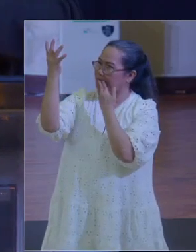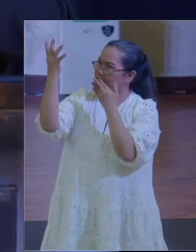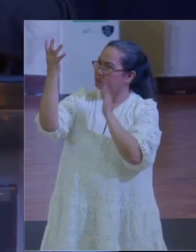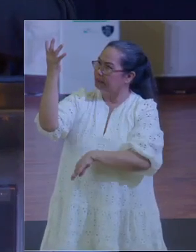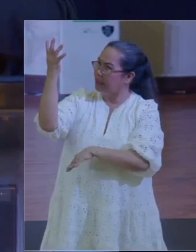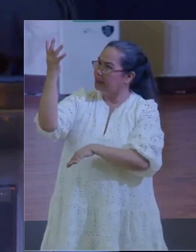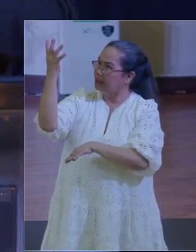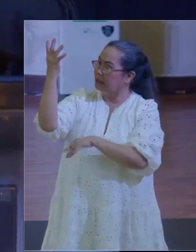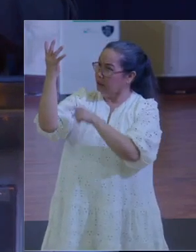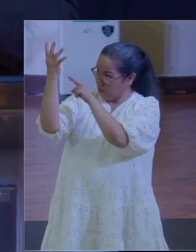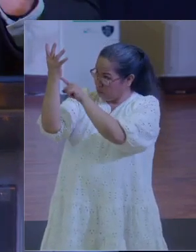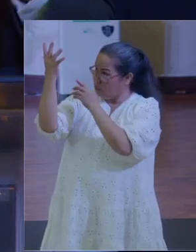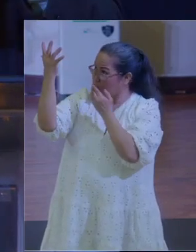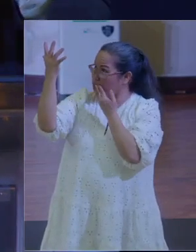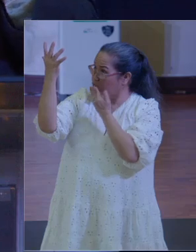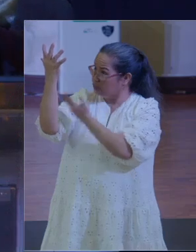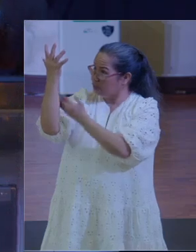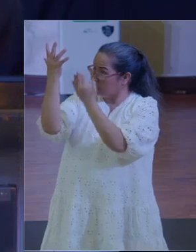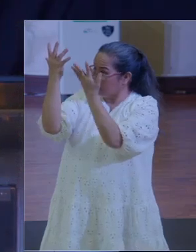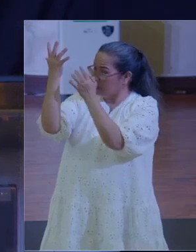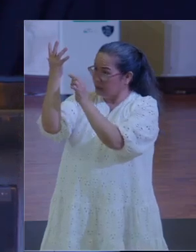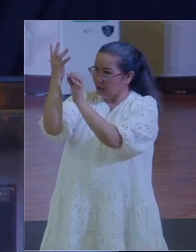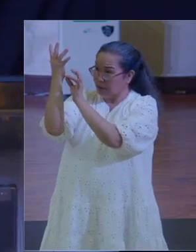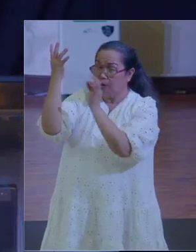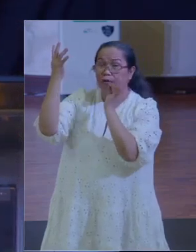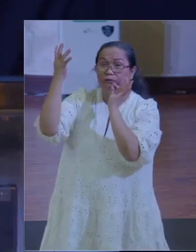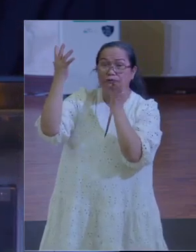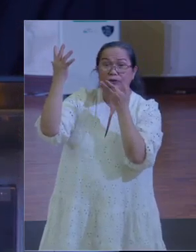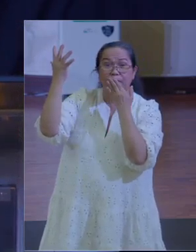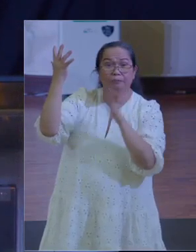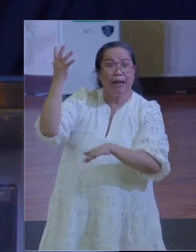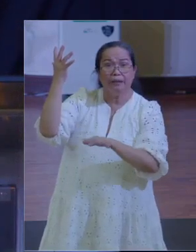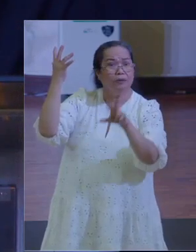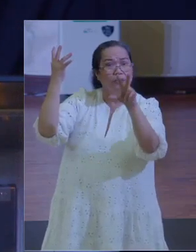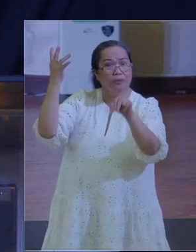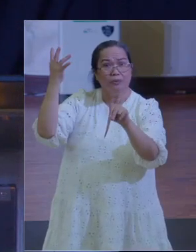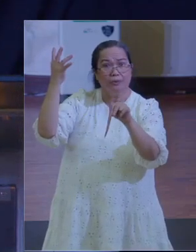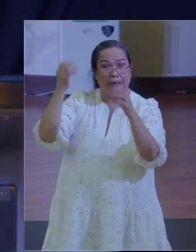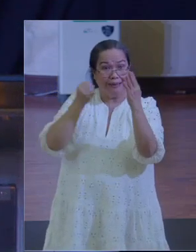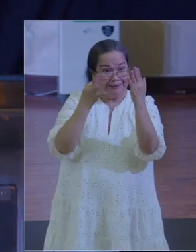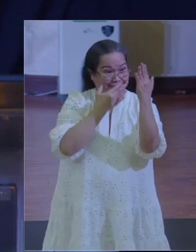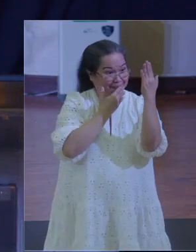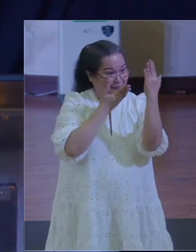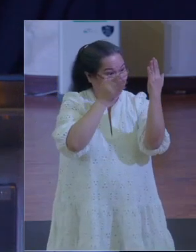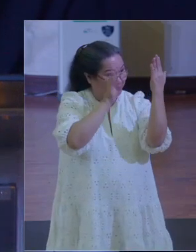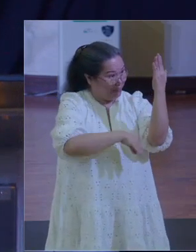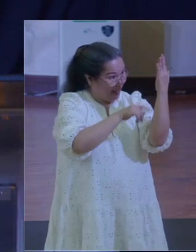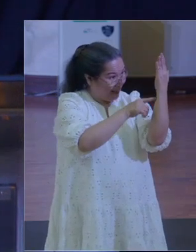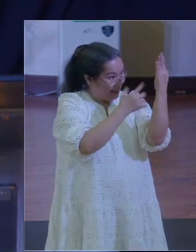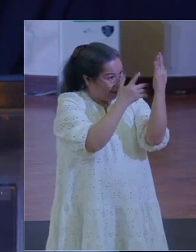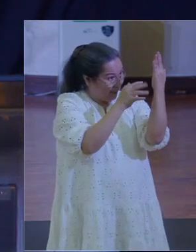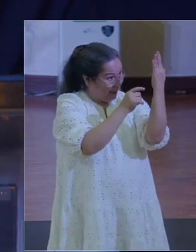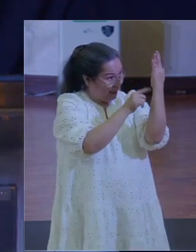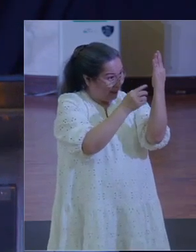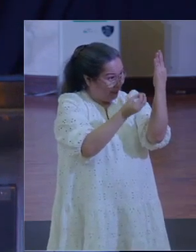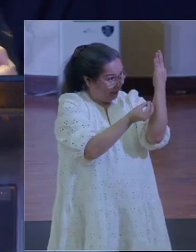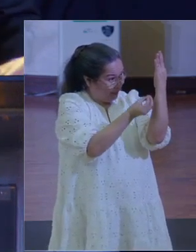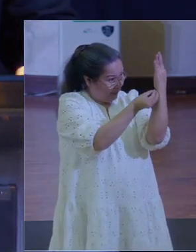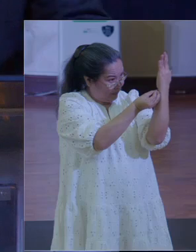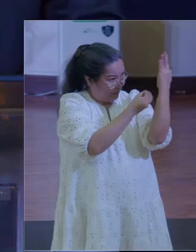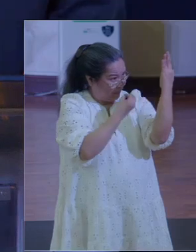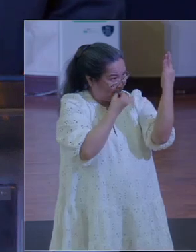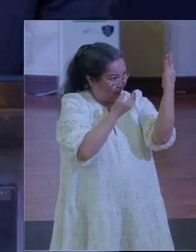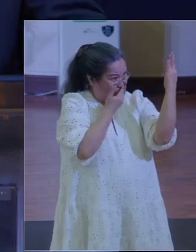masamang bunga, ni hindi rin namumunga ng mabuti ang masamang puno, sapagkat ang bawat